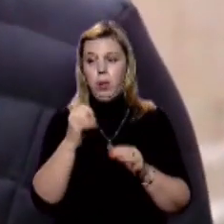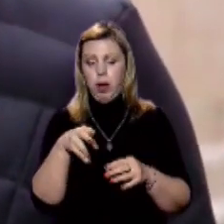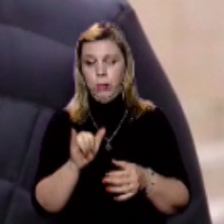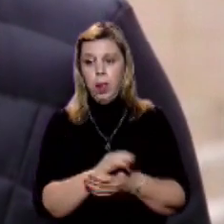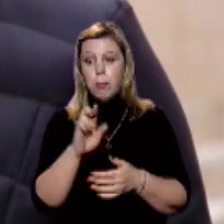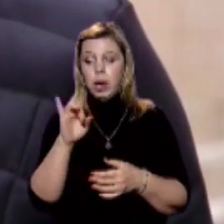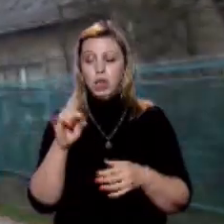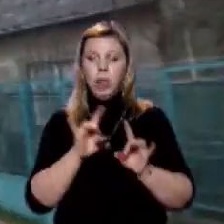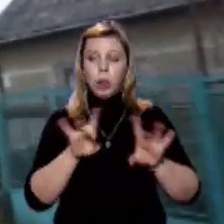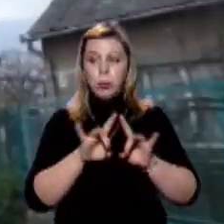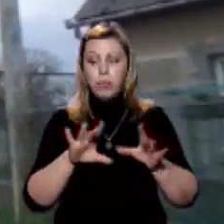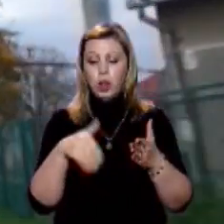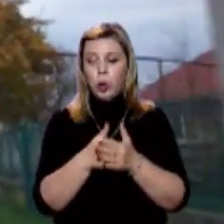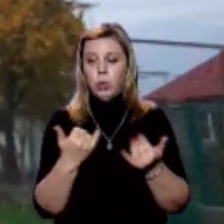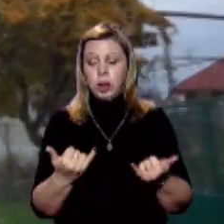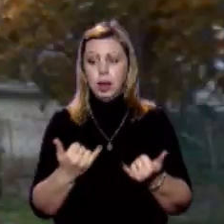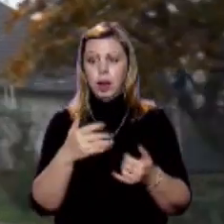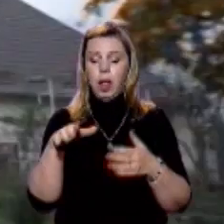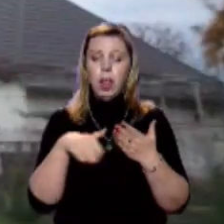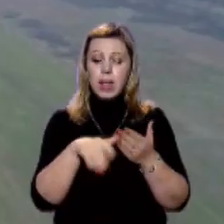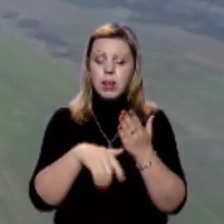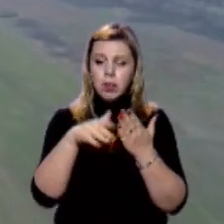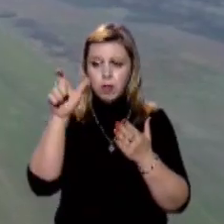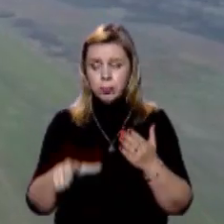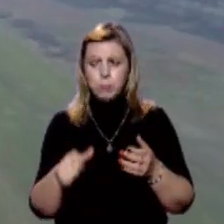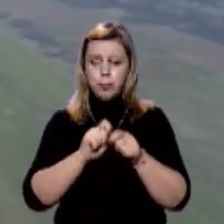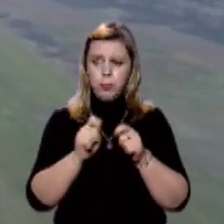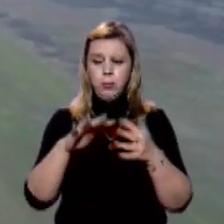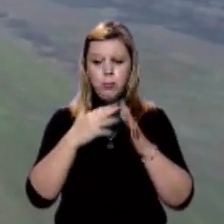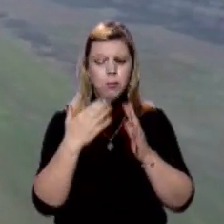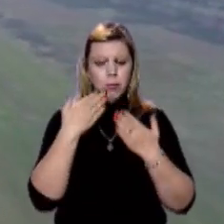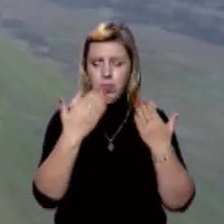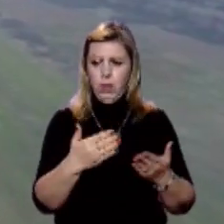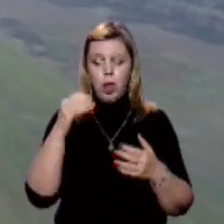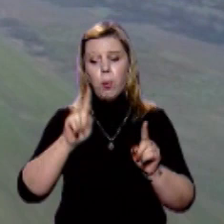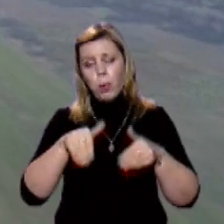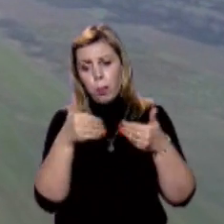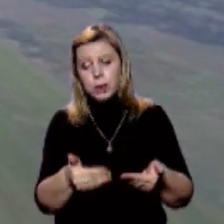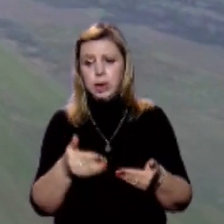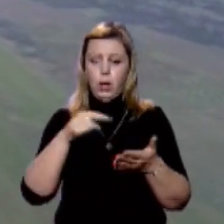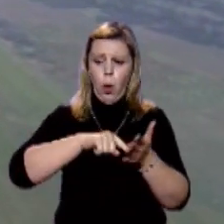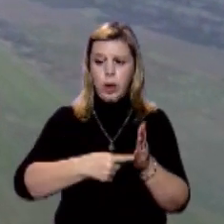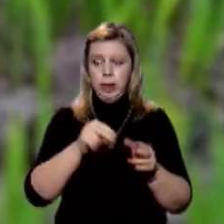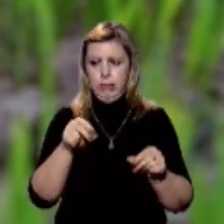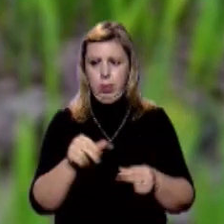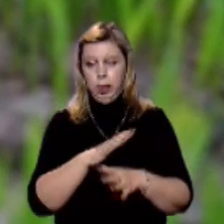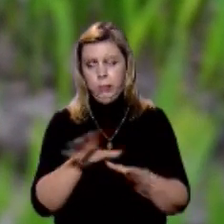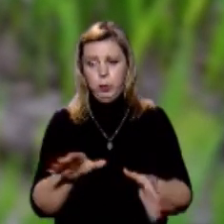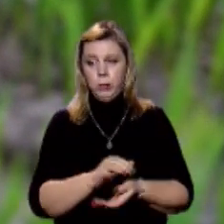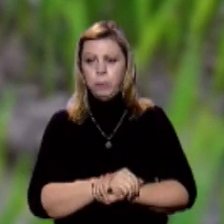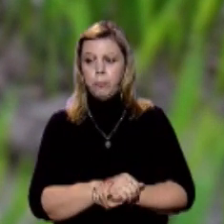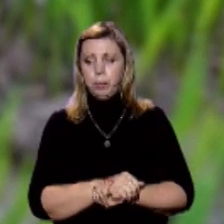Ігор Барчан розповідає, досі жоден інвестор не звертався до Баранинської сільської ради з пропозицією орендувати землі.